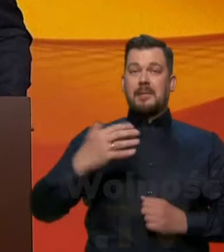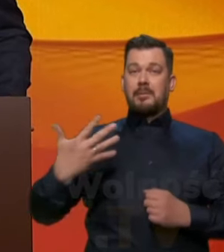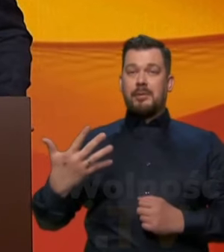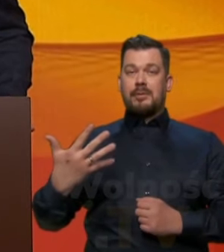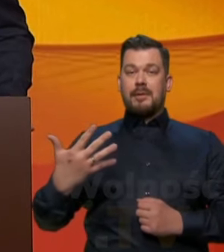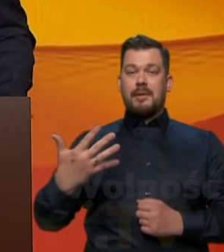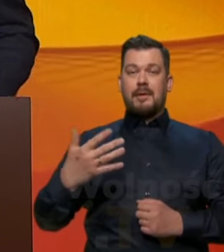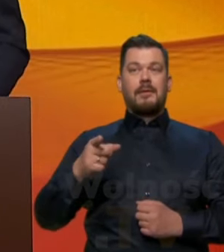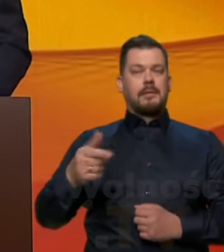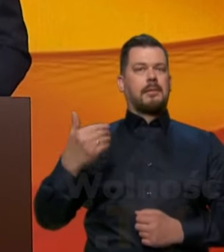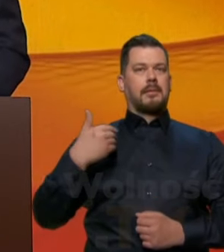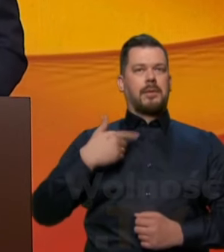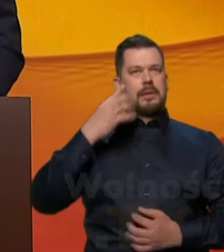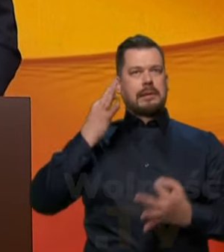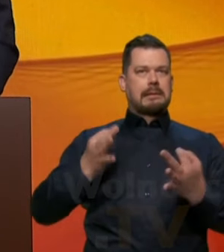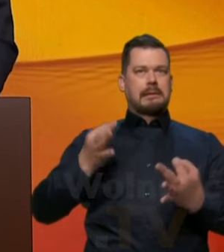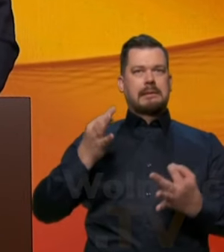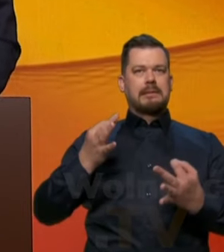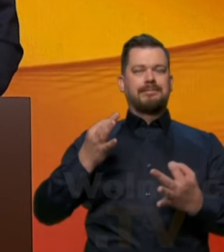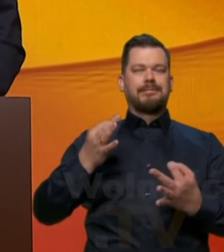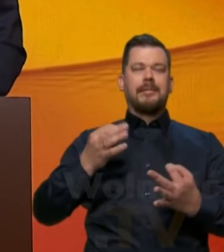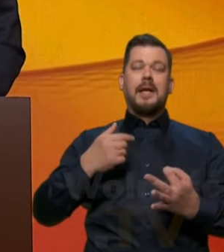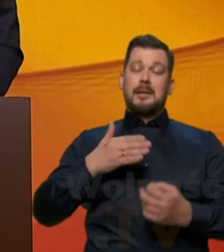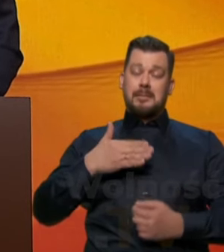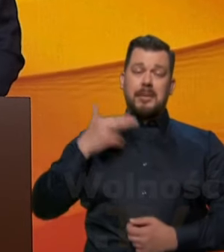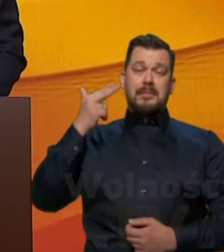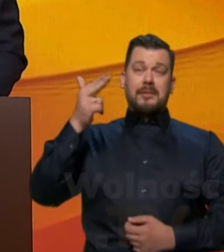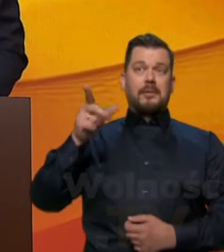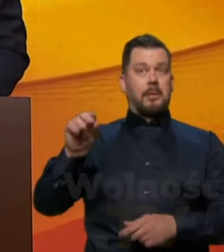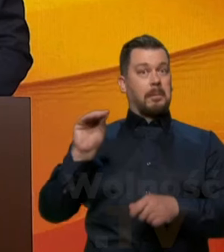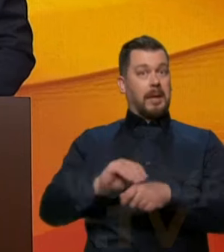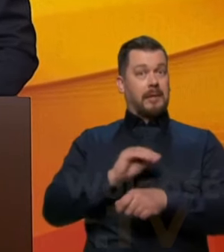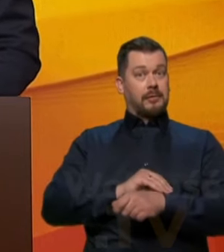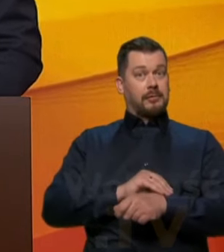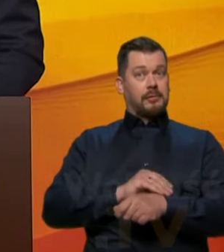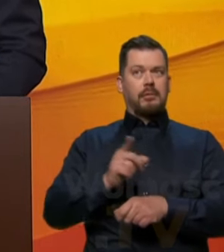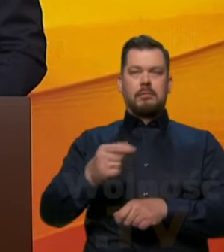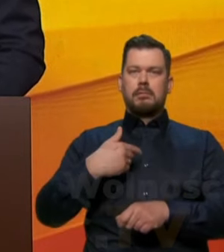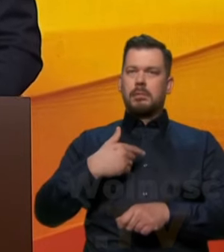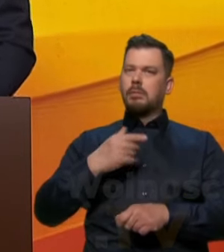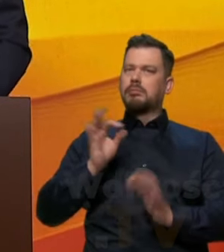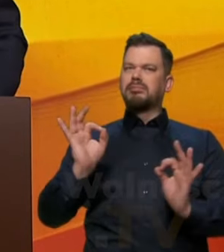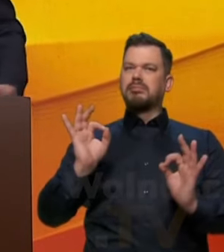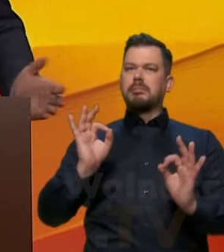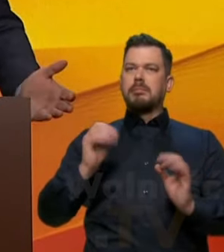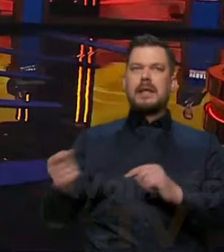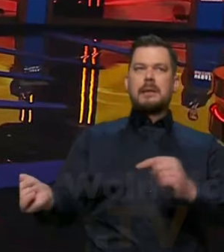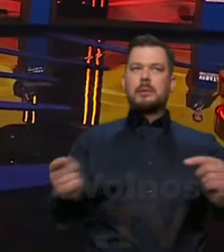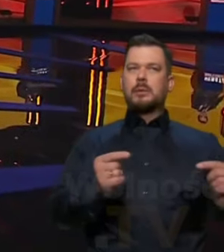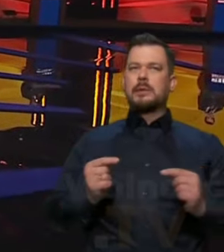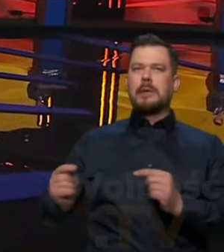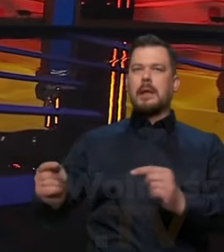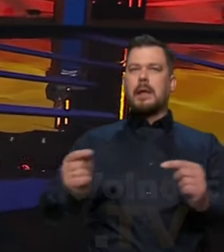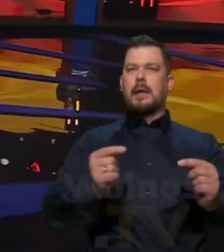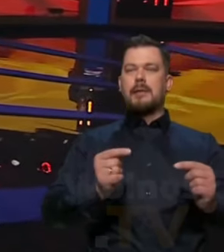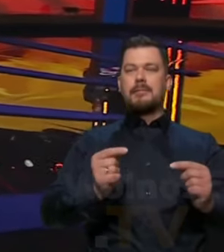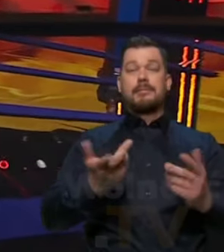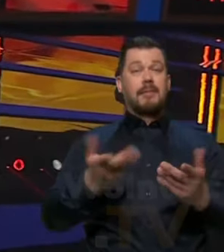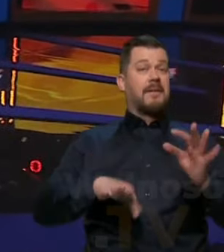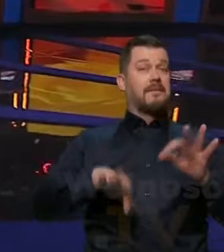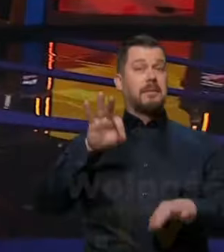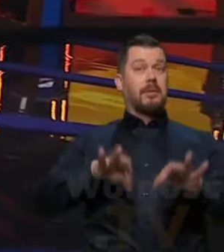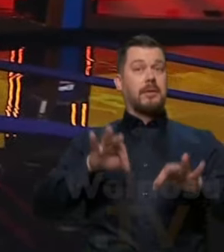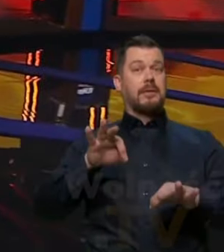kandydatów wciąż była niezdecydowana. Mamy nadzieję, że po tej merytorycznej, rzeczowej dyskusji te wybory jakby